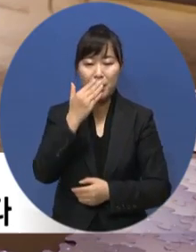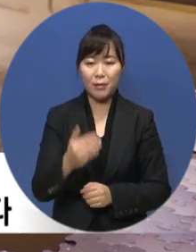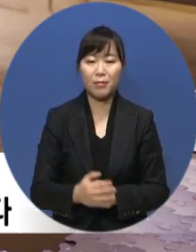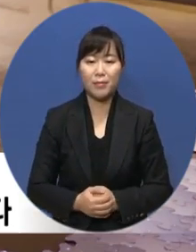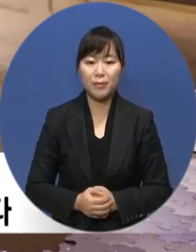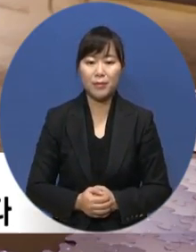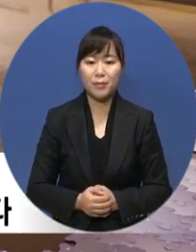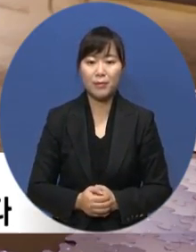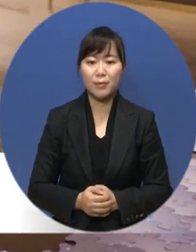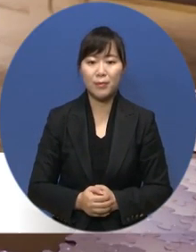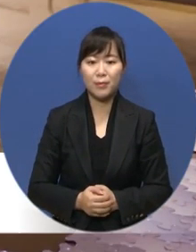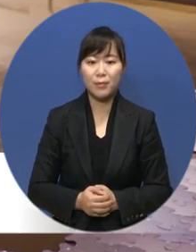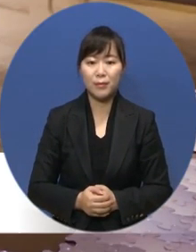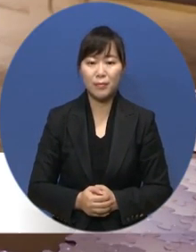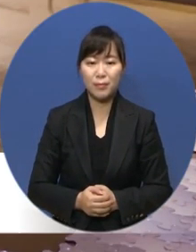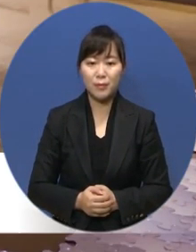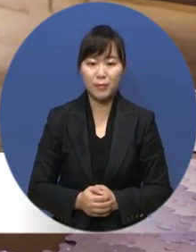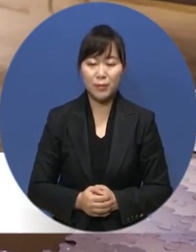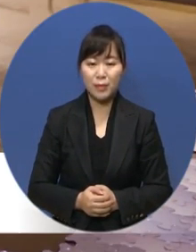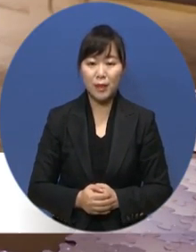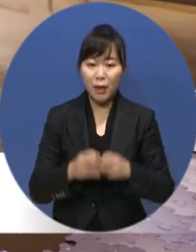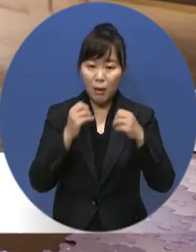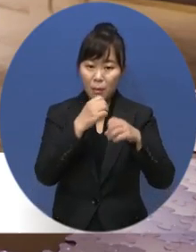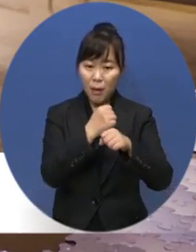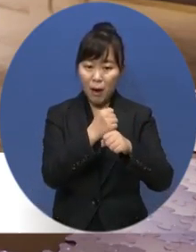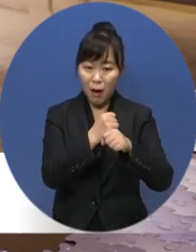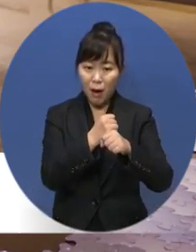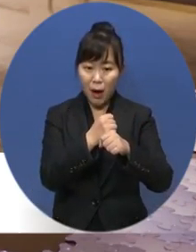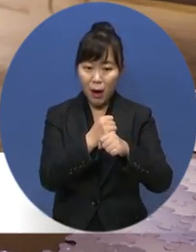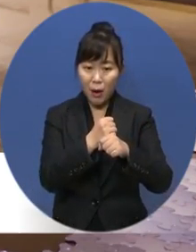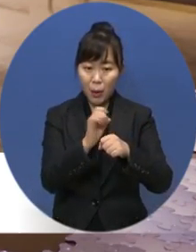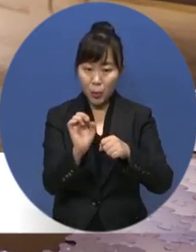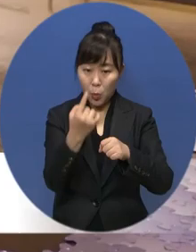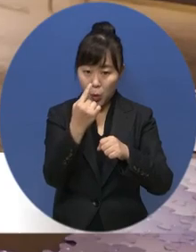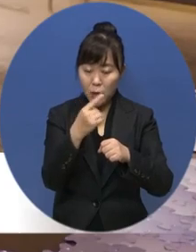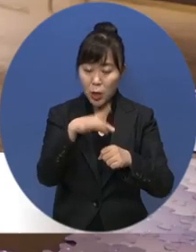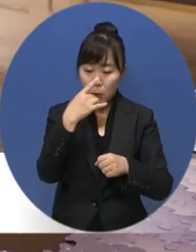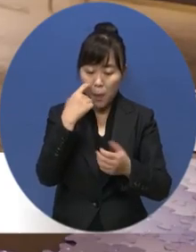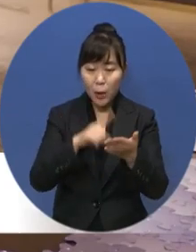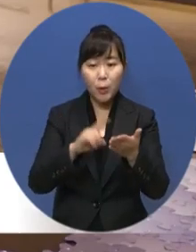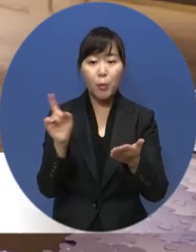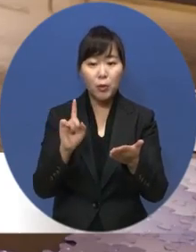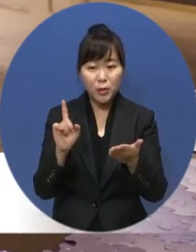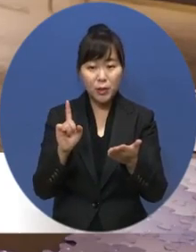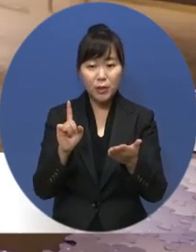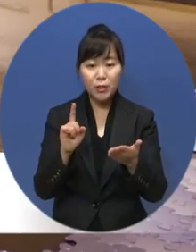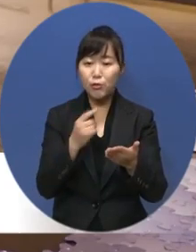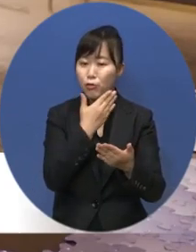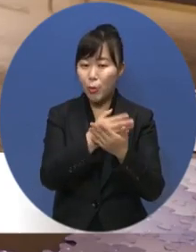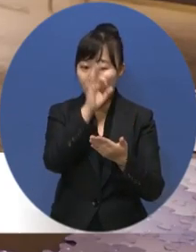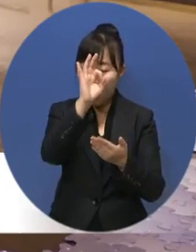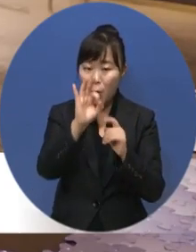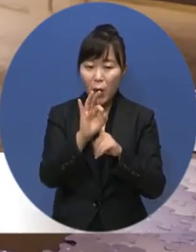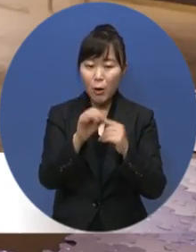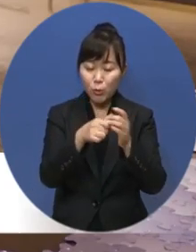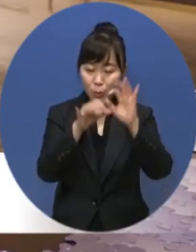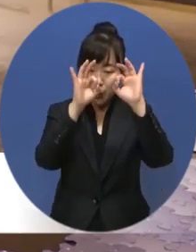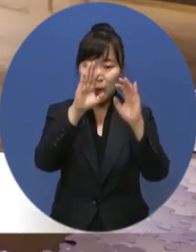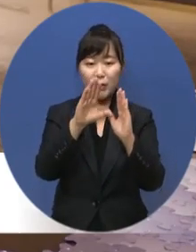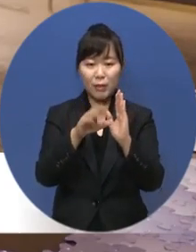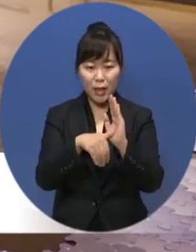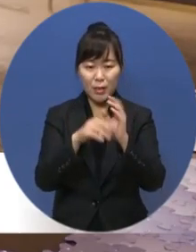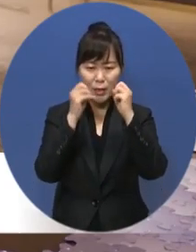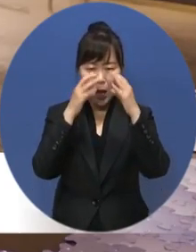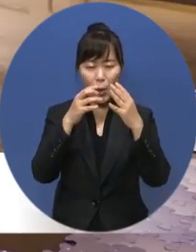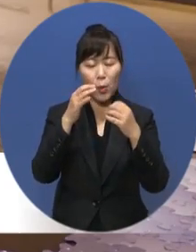전시입니다. 창작의 계기가 된 최초의 발견이 무엇인지 중점을 두고요. 사물을 바라볼 때